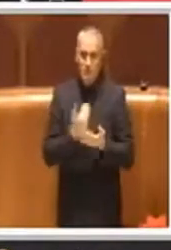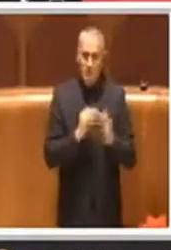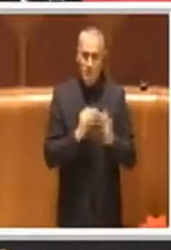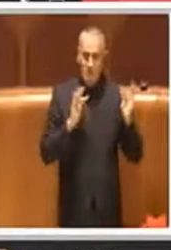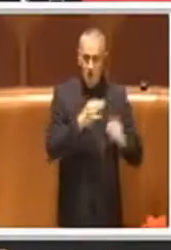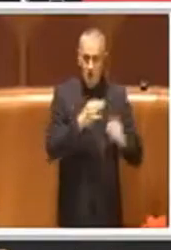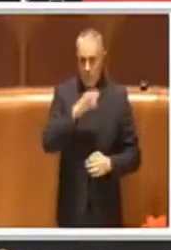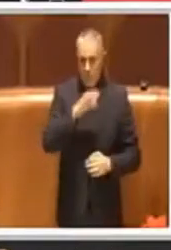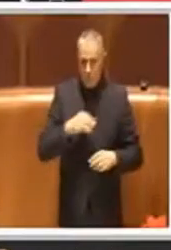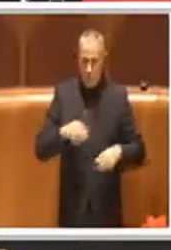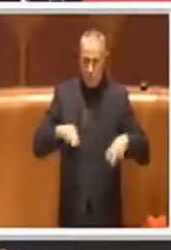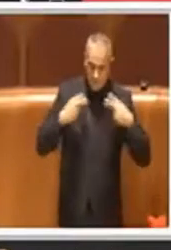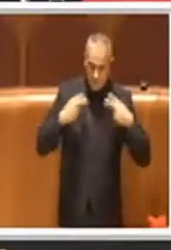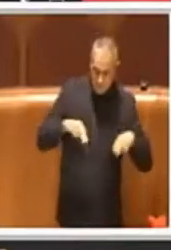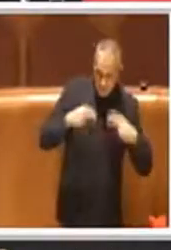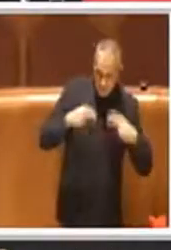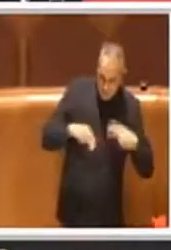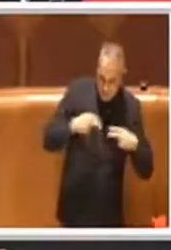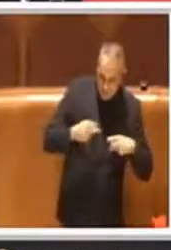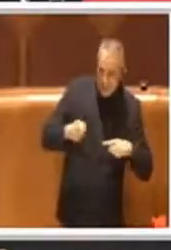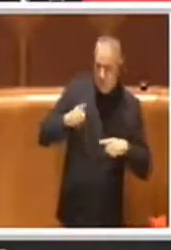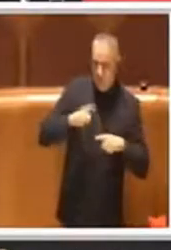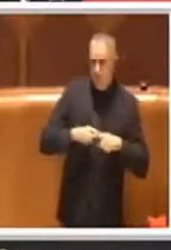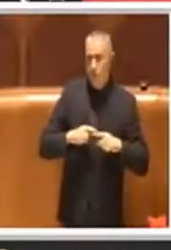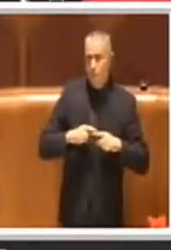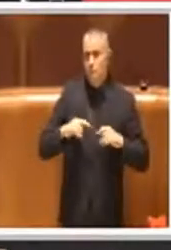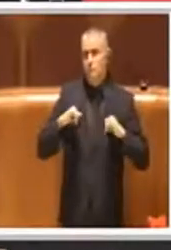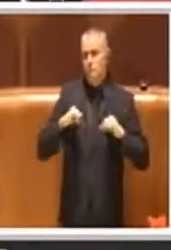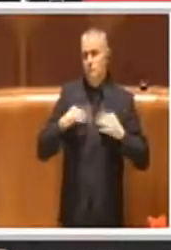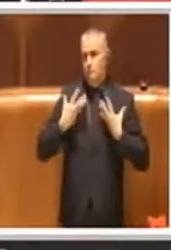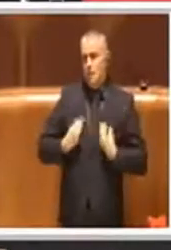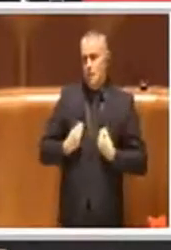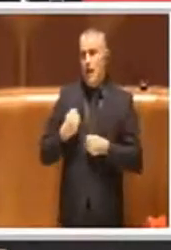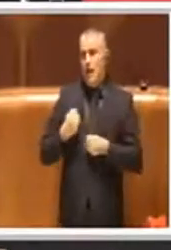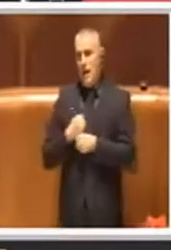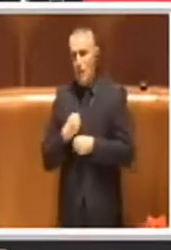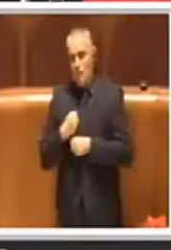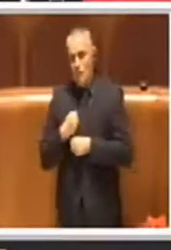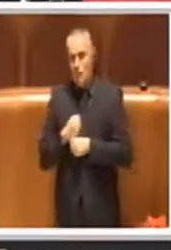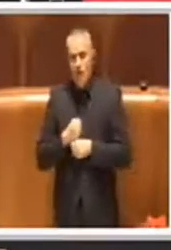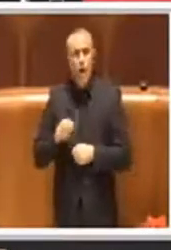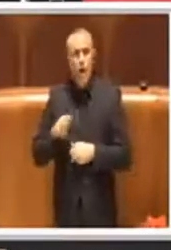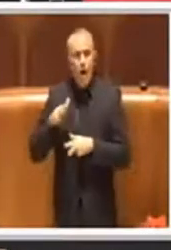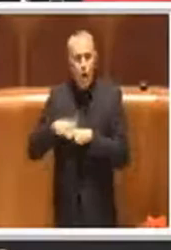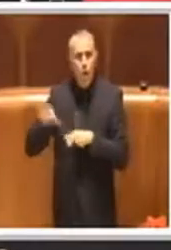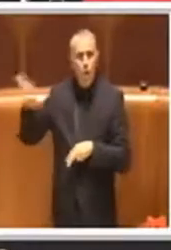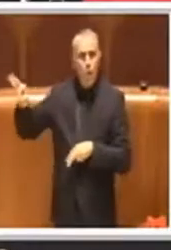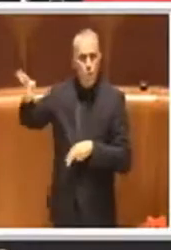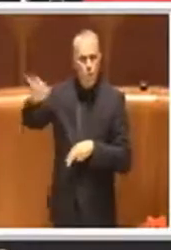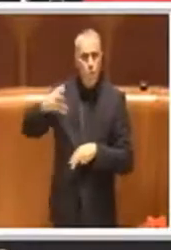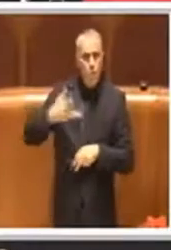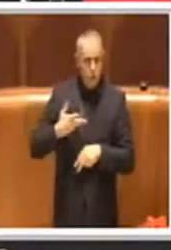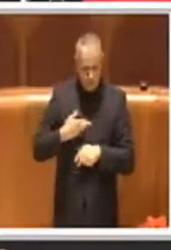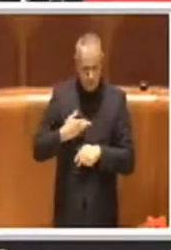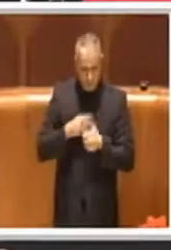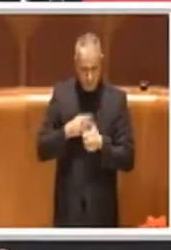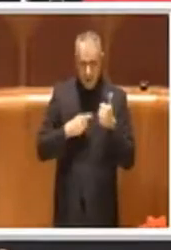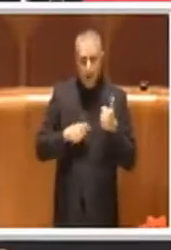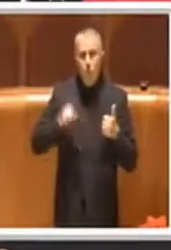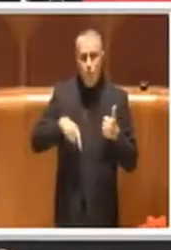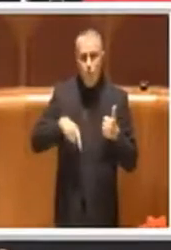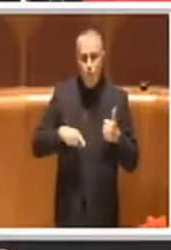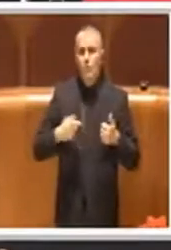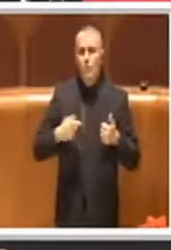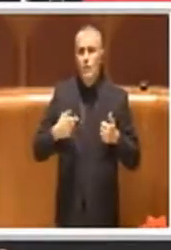ristorarsi. Quindi questa è un'iniziativa già che è stata realizzata in alcuni comuni, a promuovere iniziative quali i